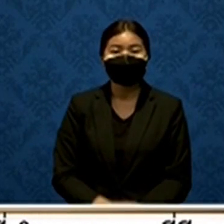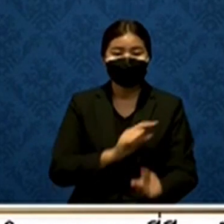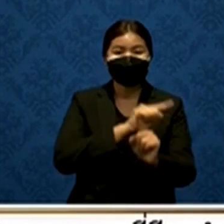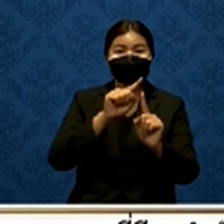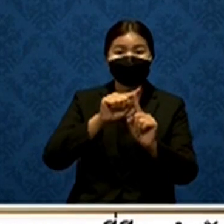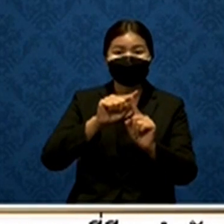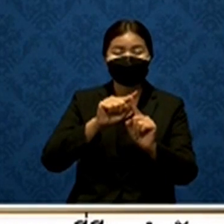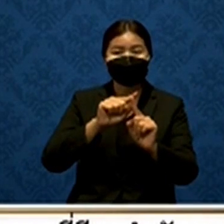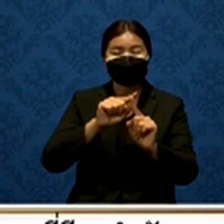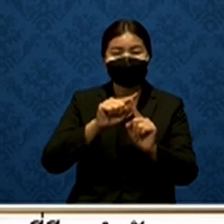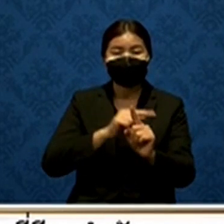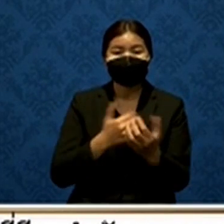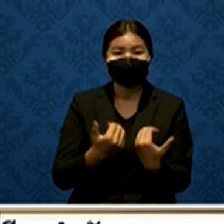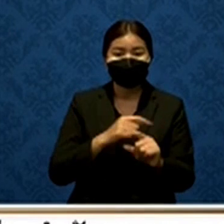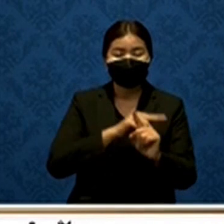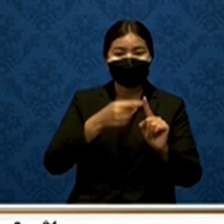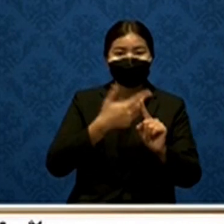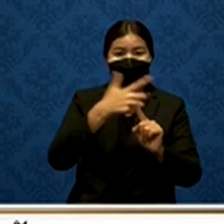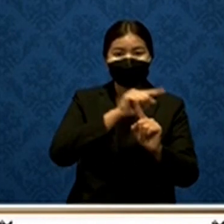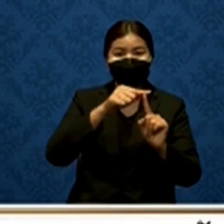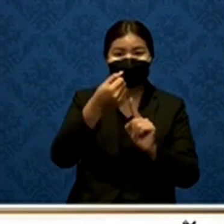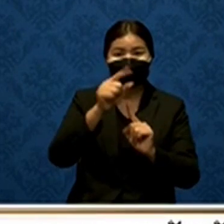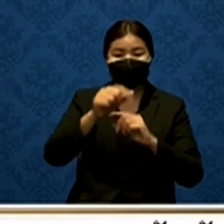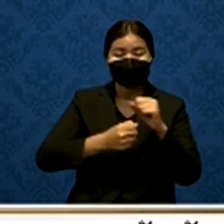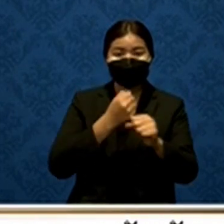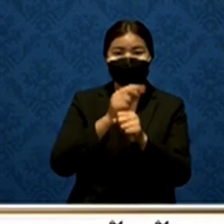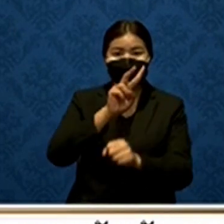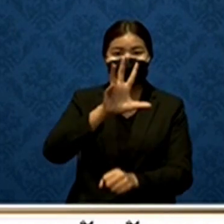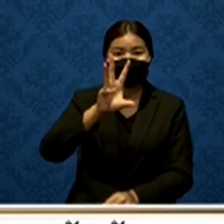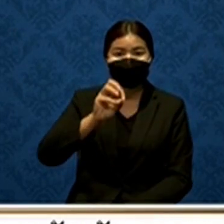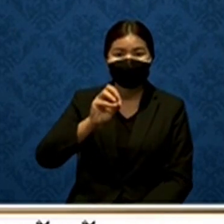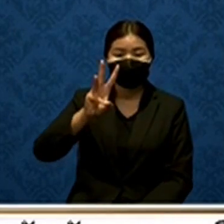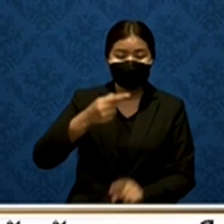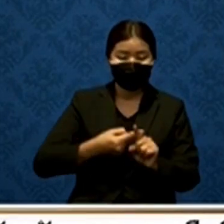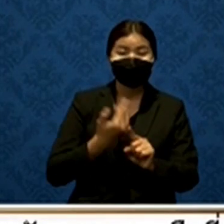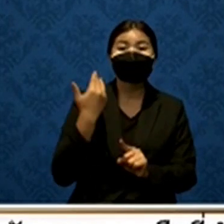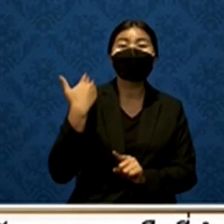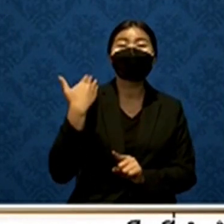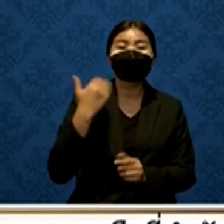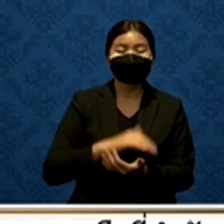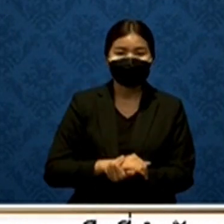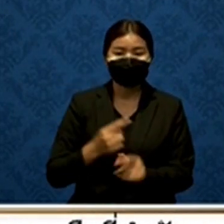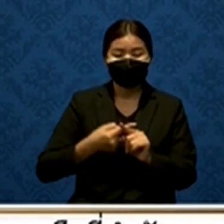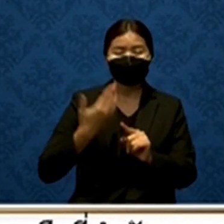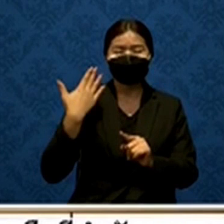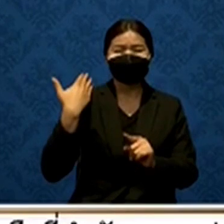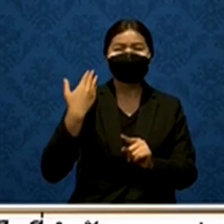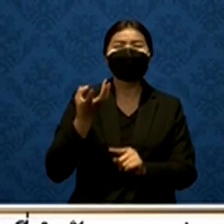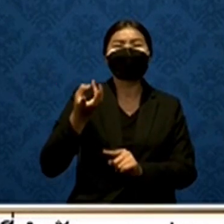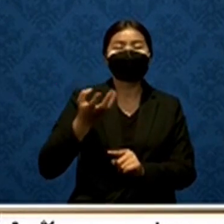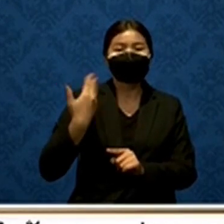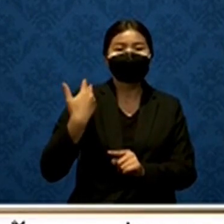11 ภึกษภาคม 65 เมอเดอนที่แล้วไม่กี่วนมนเี่ครับ